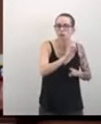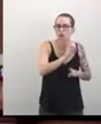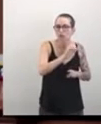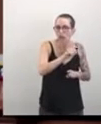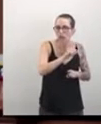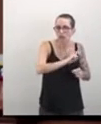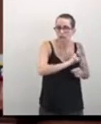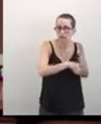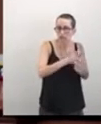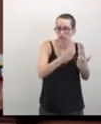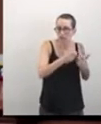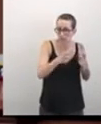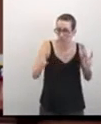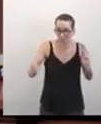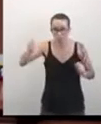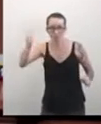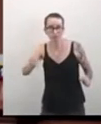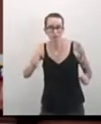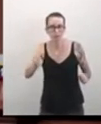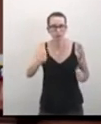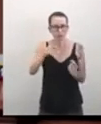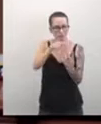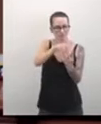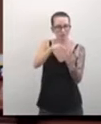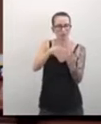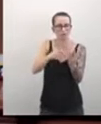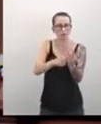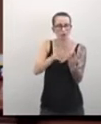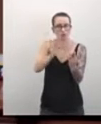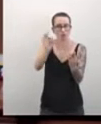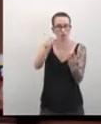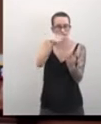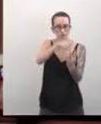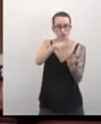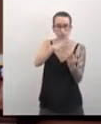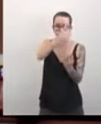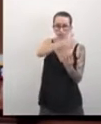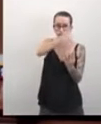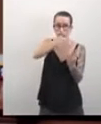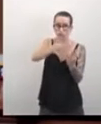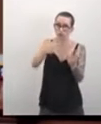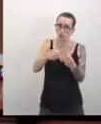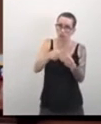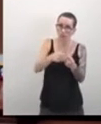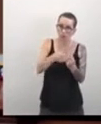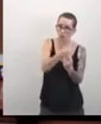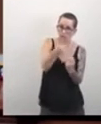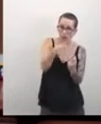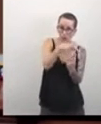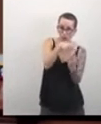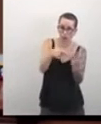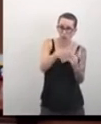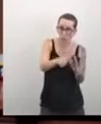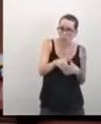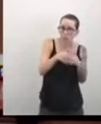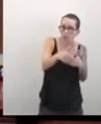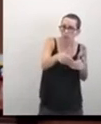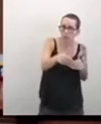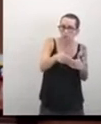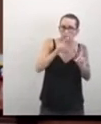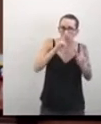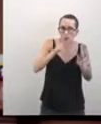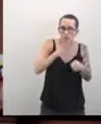Energy. Chacune de ces 4 grandes banques françaises continue, à elle seule, à avoir une empreinte